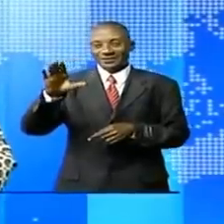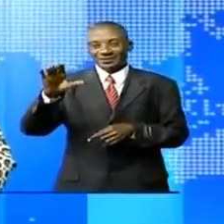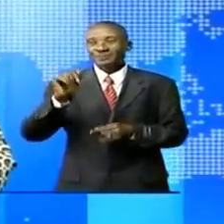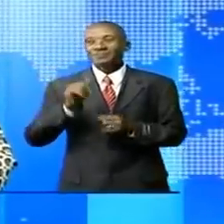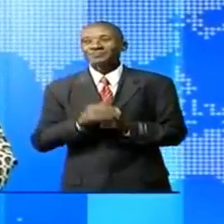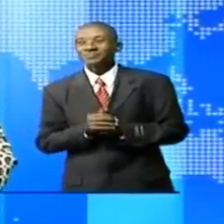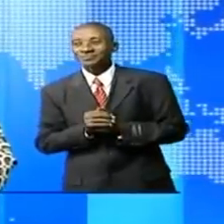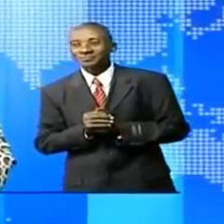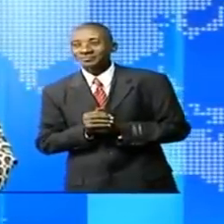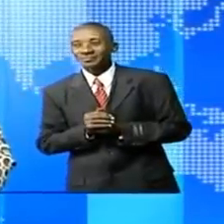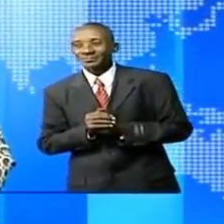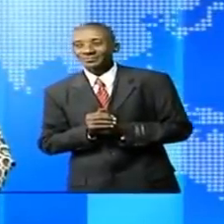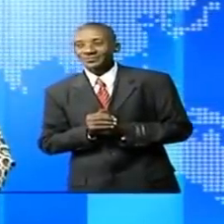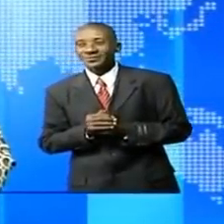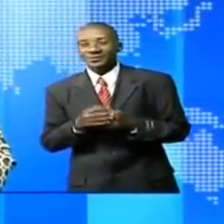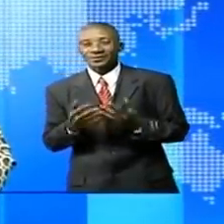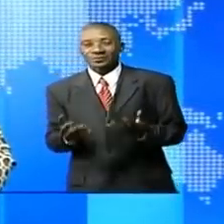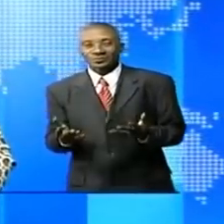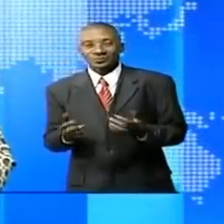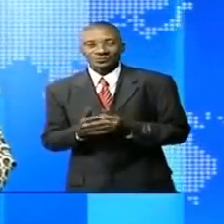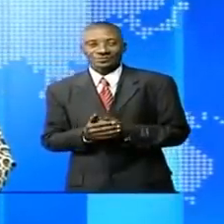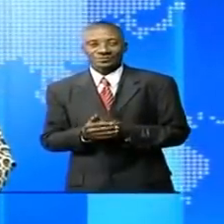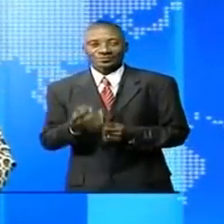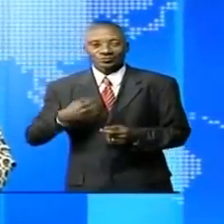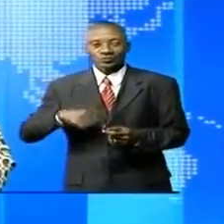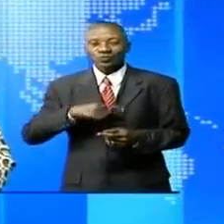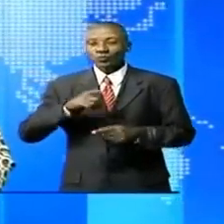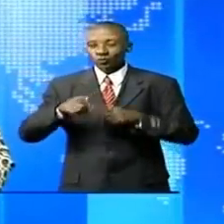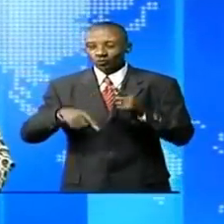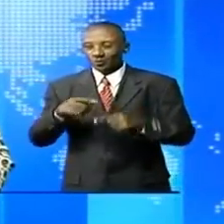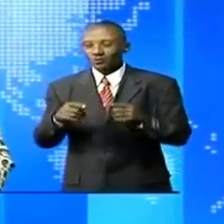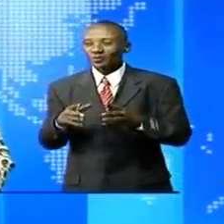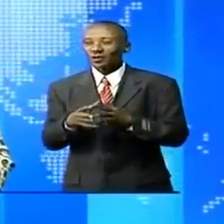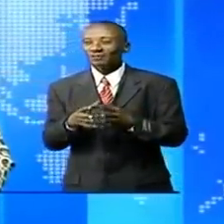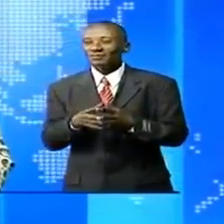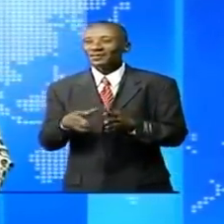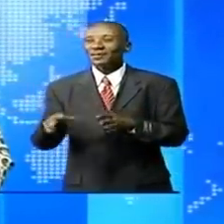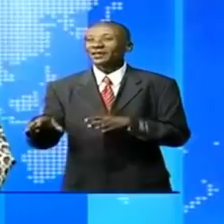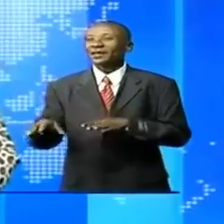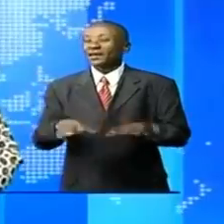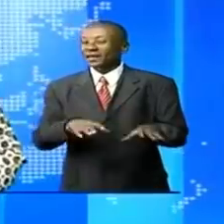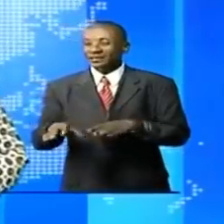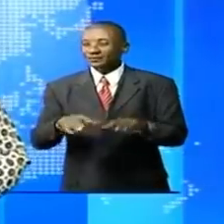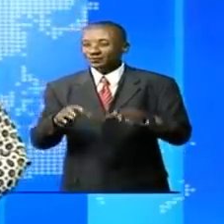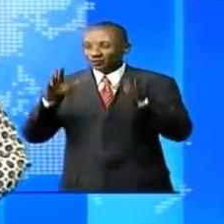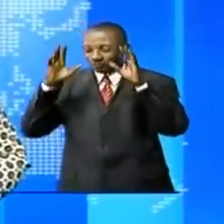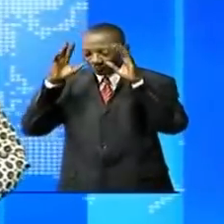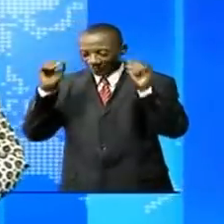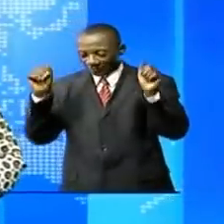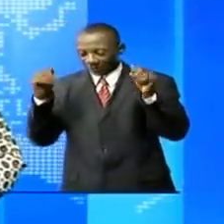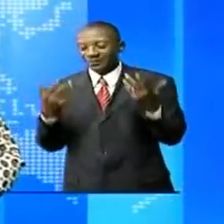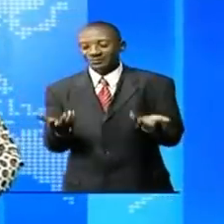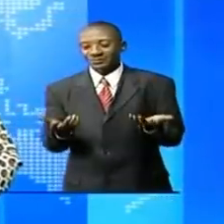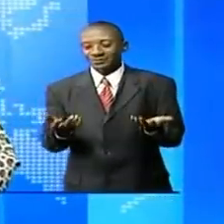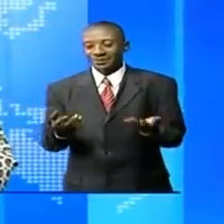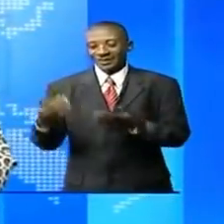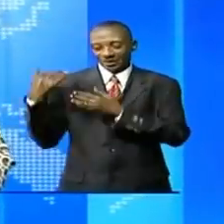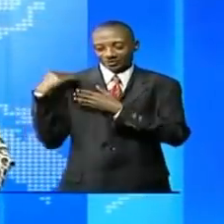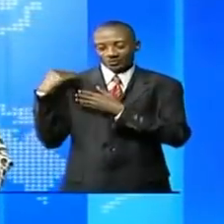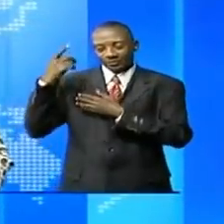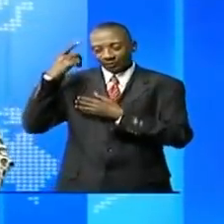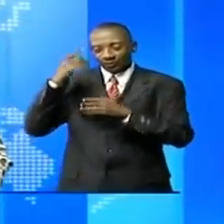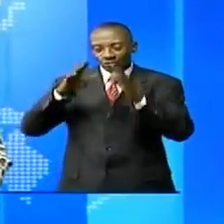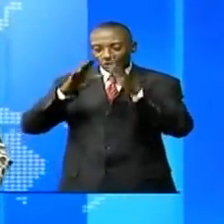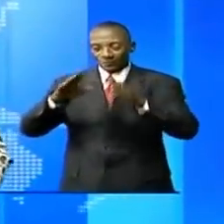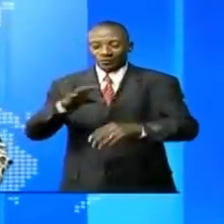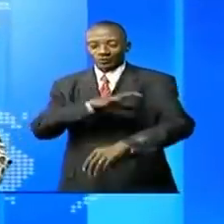Décédé tragiquement avec toute sa famille, le chef du protocole de la maison civile du chef de l'État a été mis en terre ce